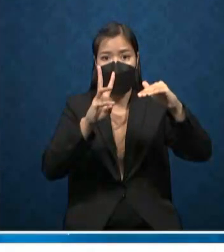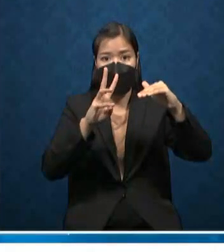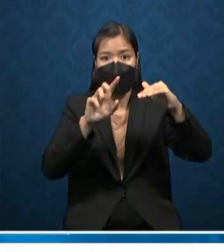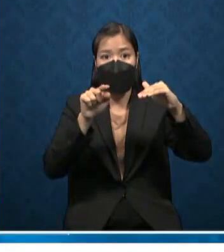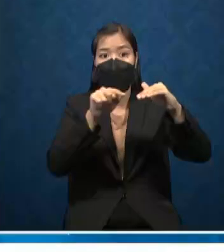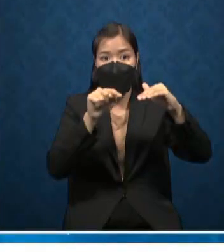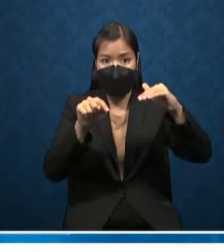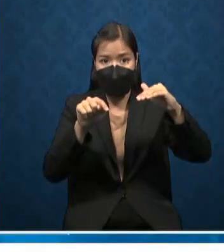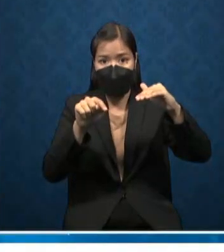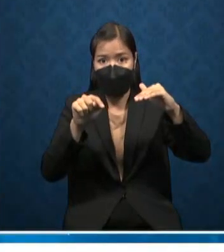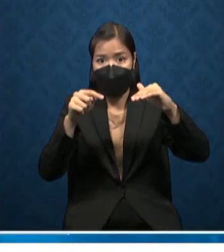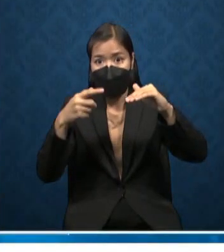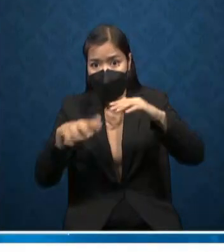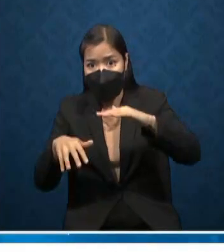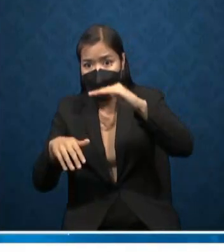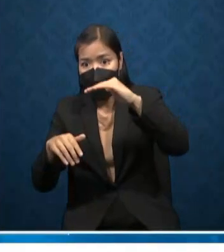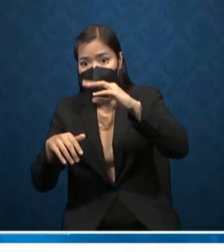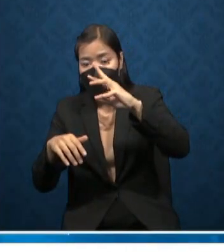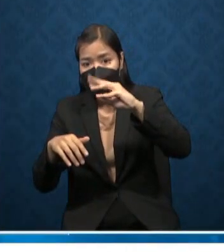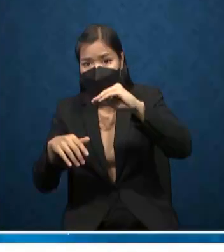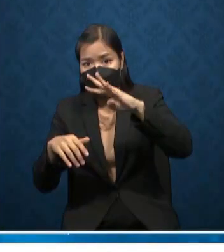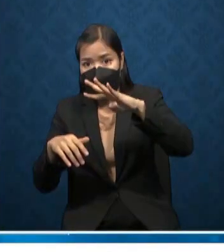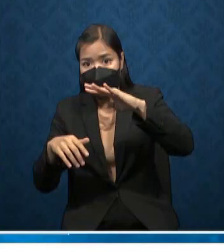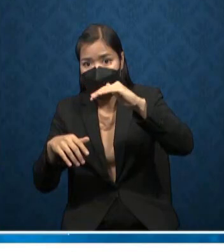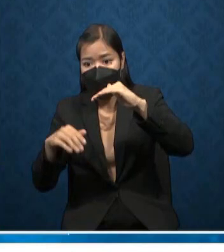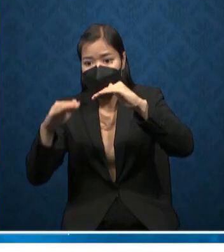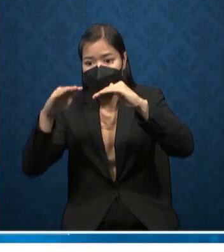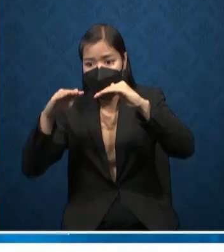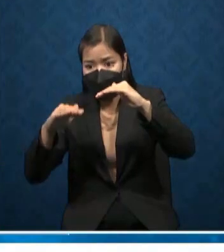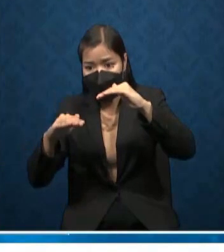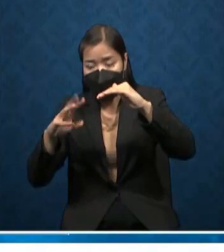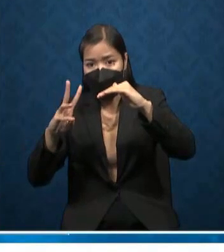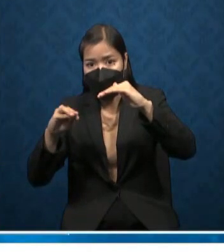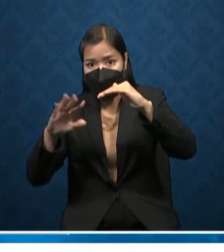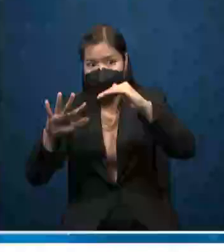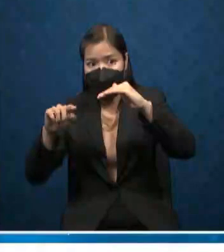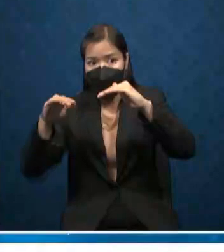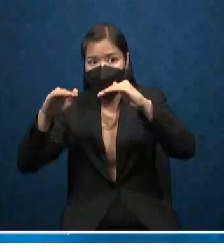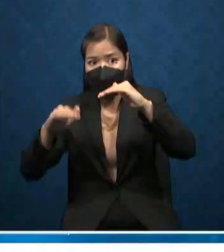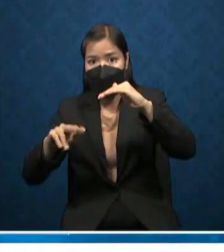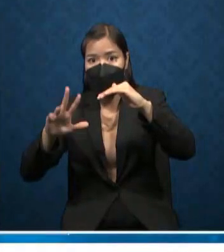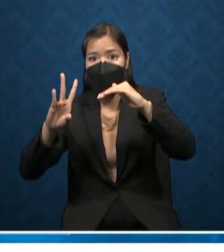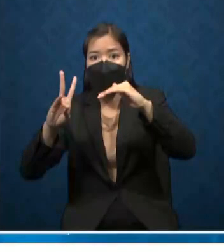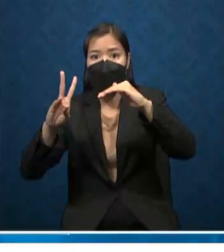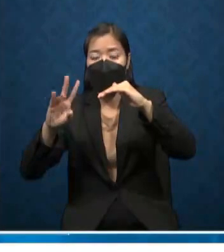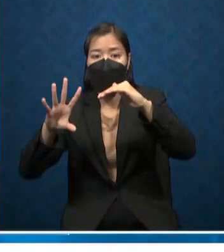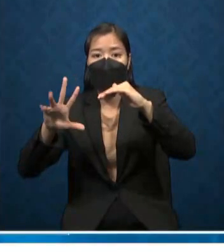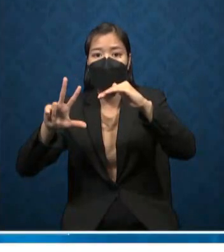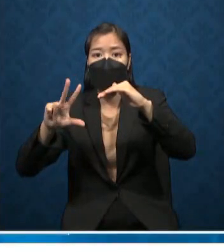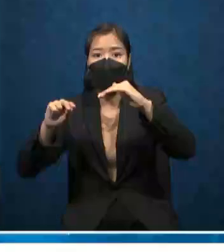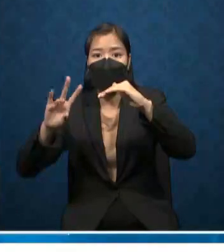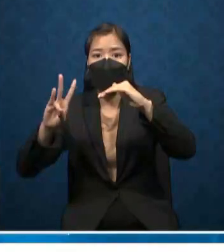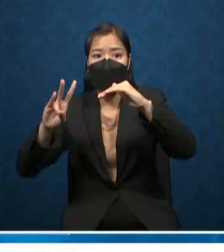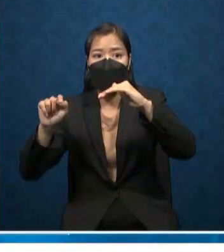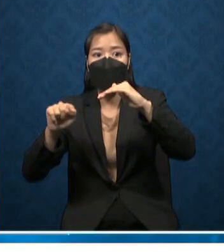นะครับก็ลดน้อยลงจากในปี2514ถึงร้อยละ37นะครับ